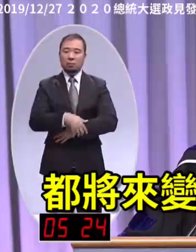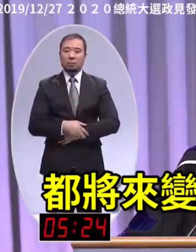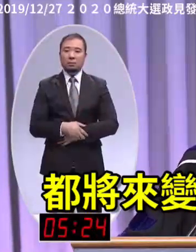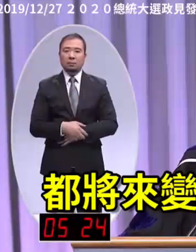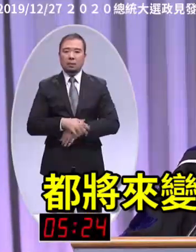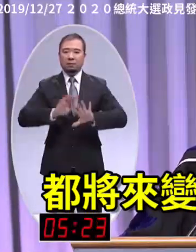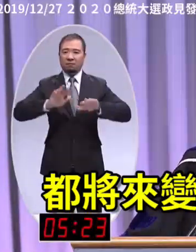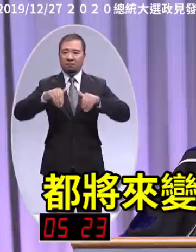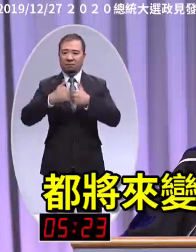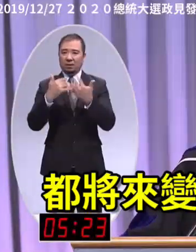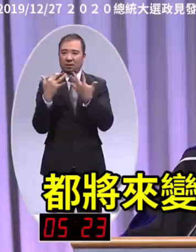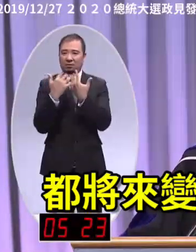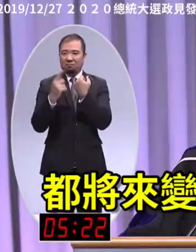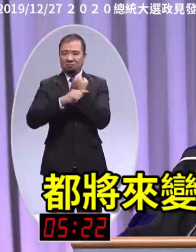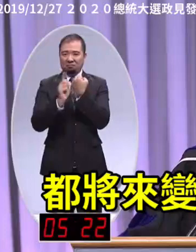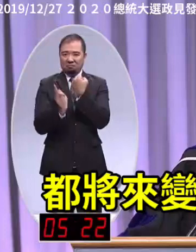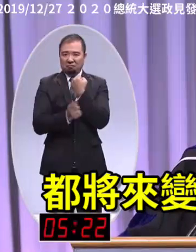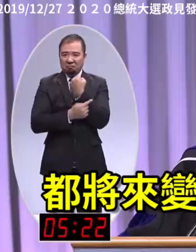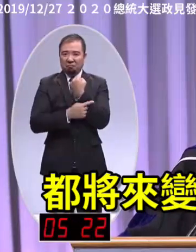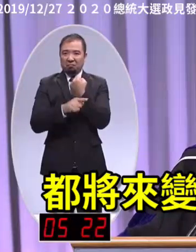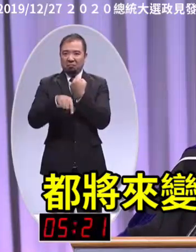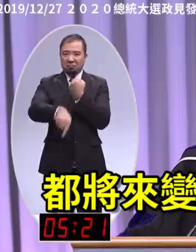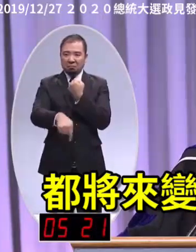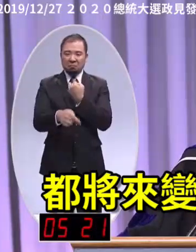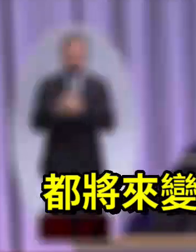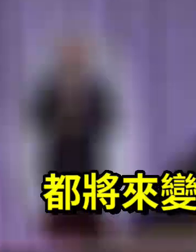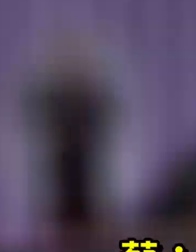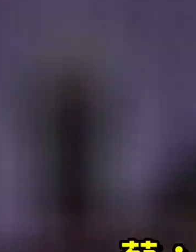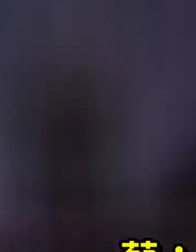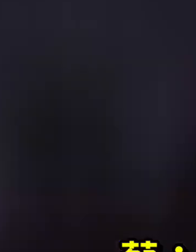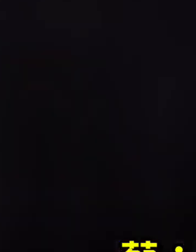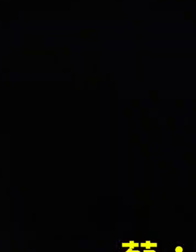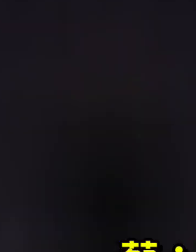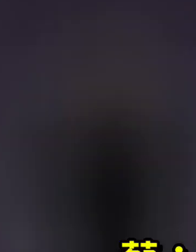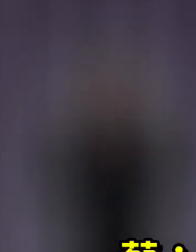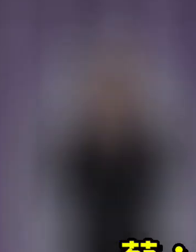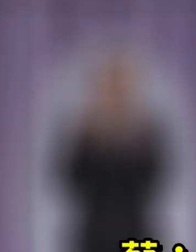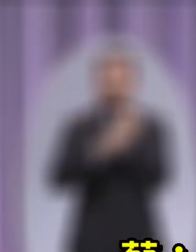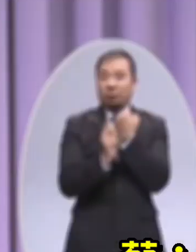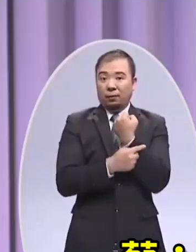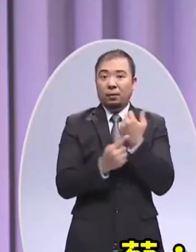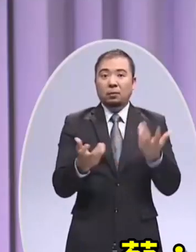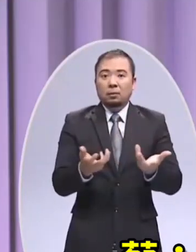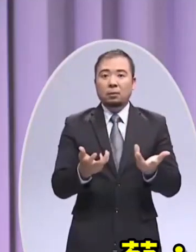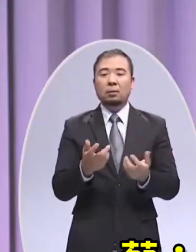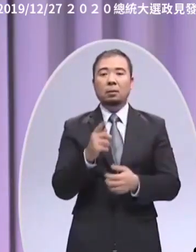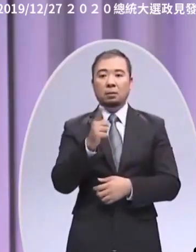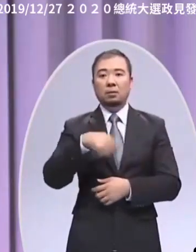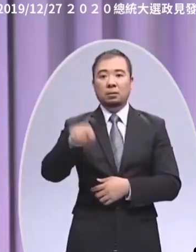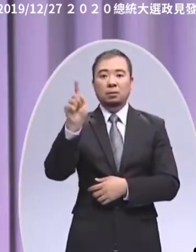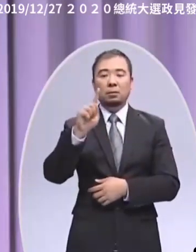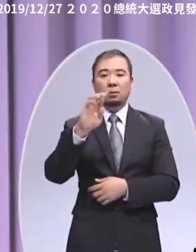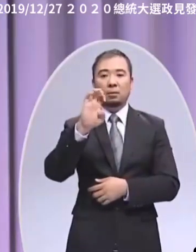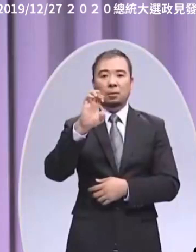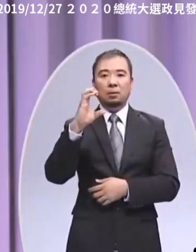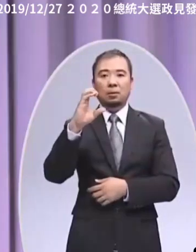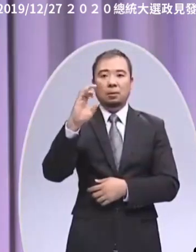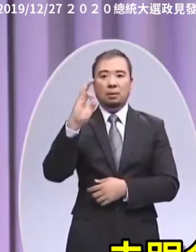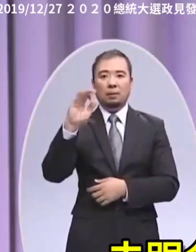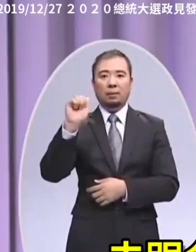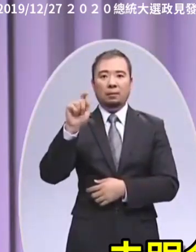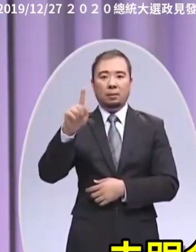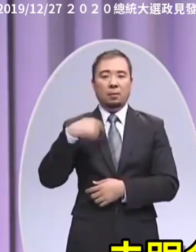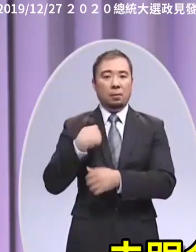反渗透法入罪的嫌疑犯。 宋先生，你到 APEC 去是受我委